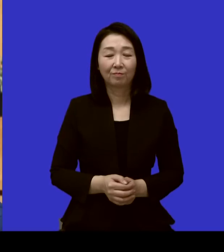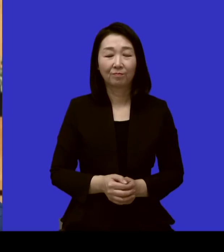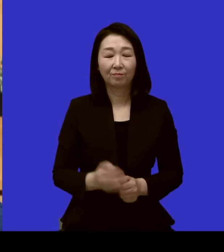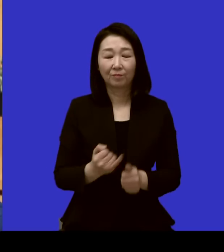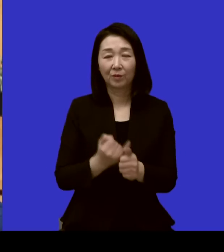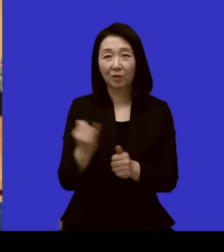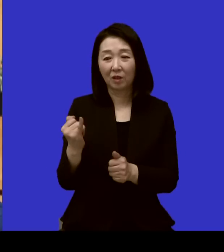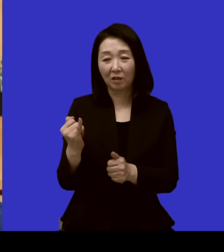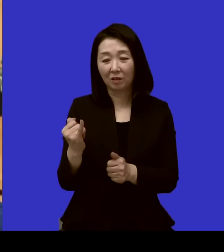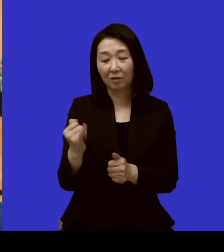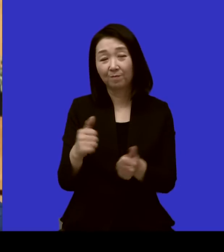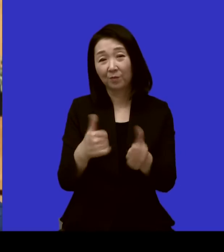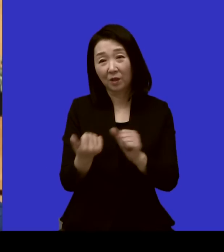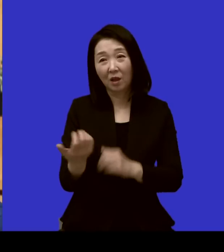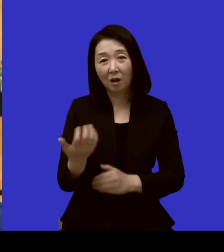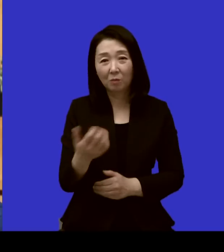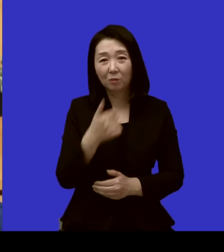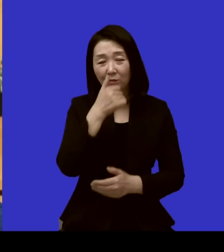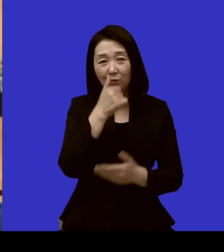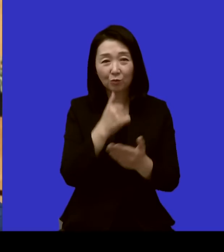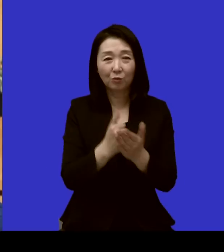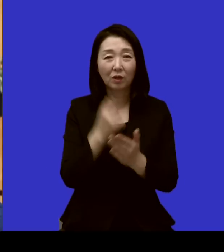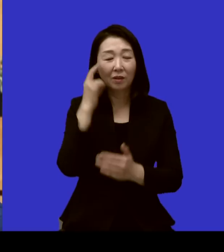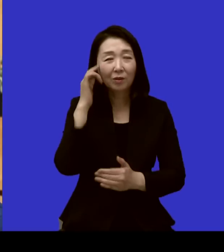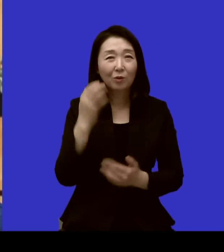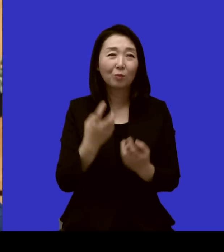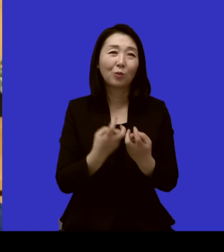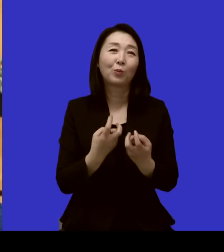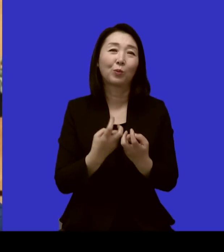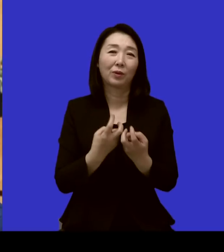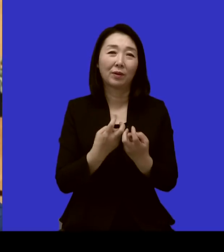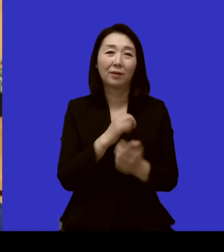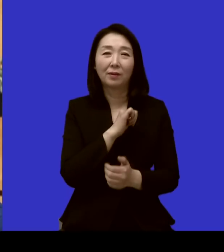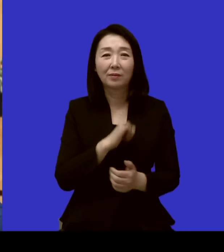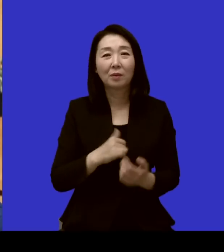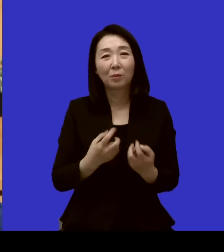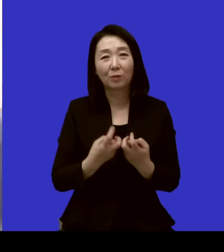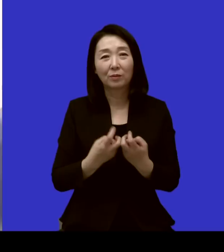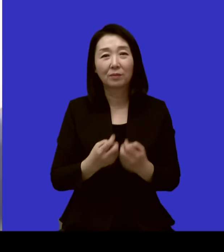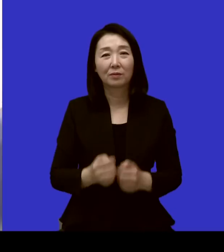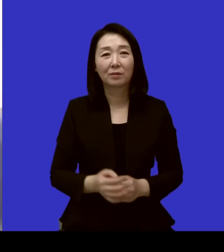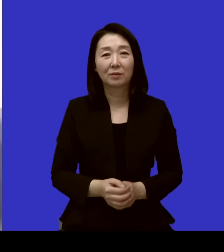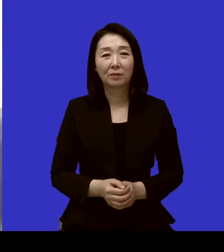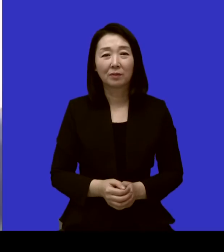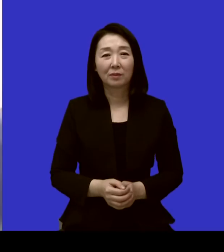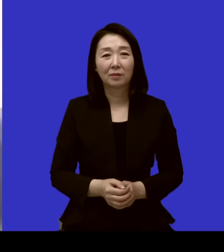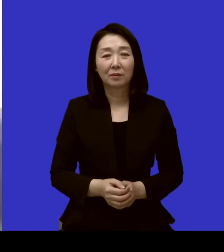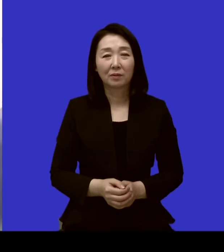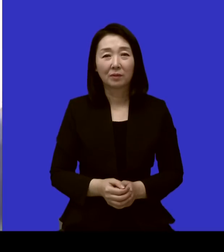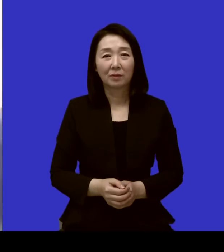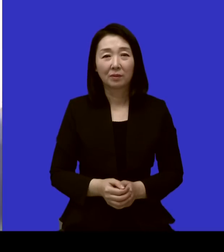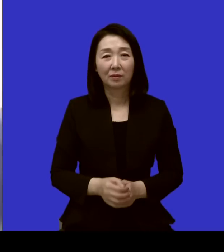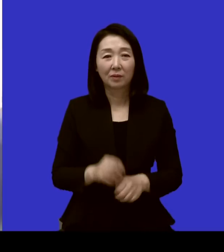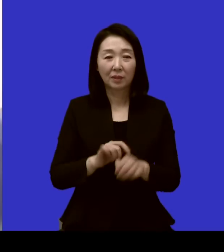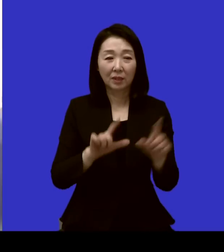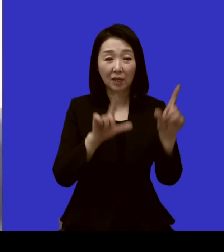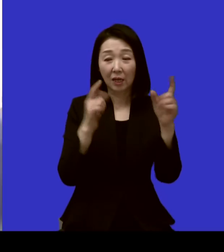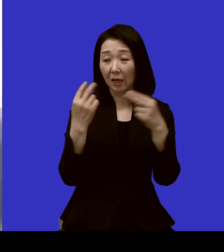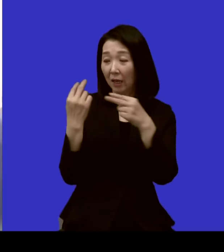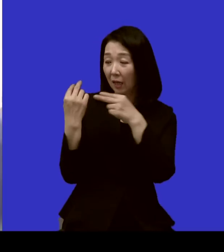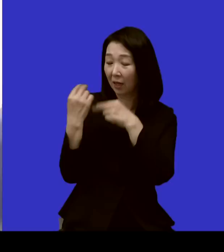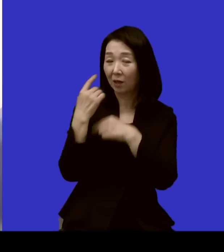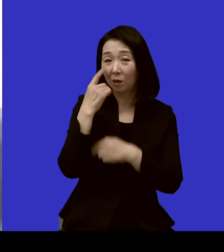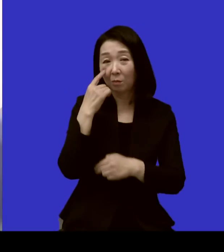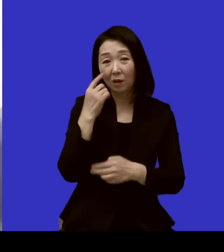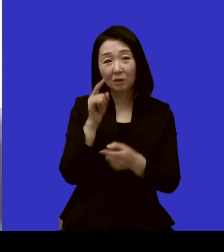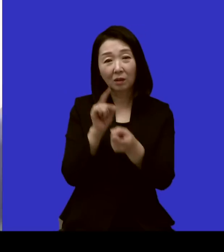견디셨어요? 죄책감과 그리움과 많은 감정이 네. 몰려왔을 텐데. 이 모든 세월들을 돌이켜봤을 때 왜